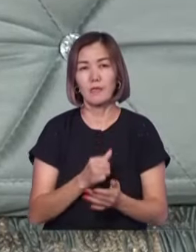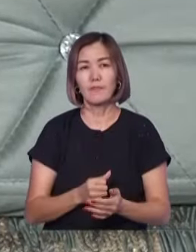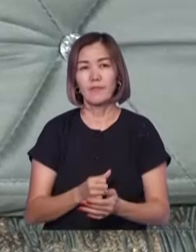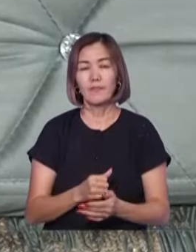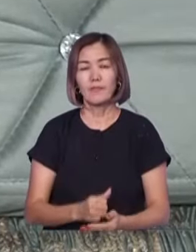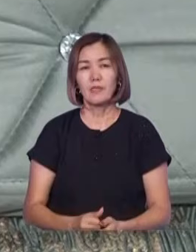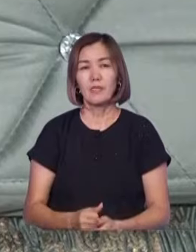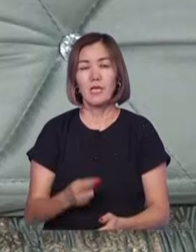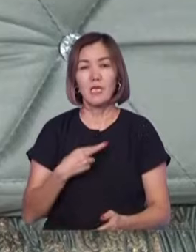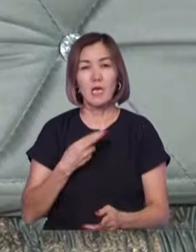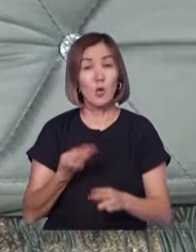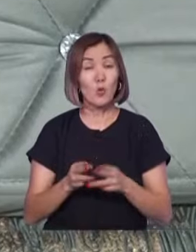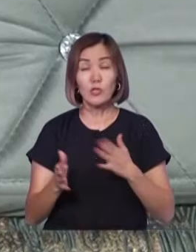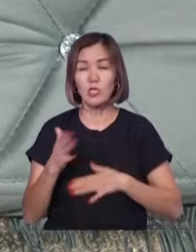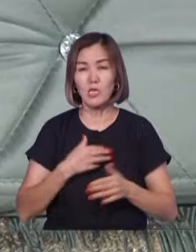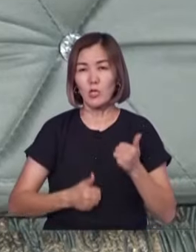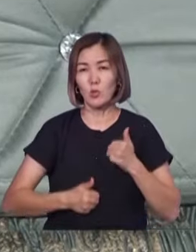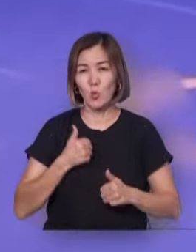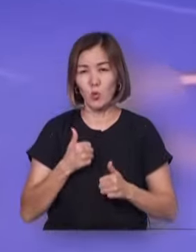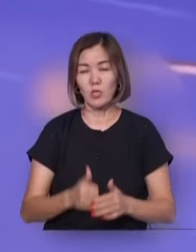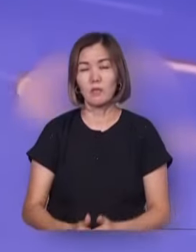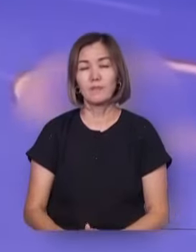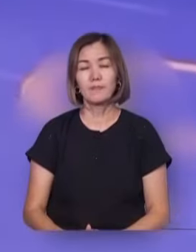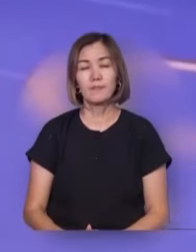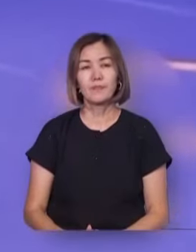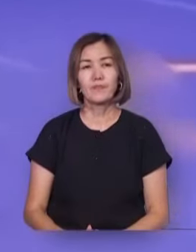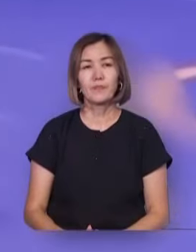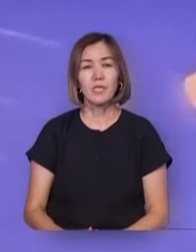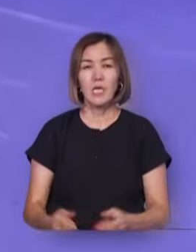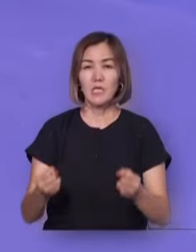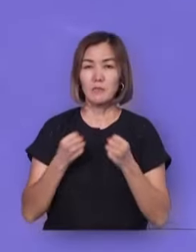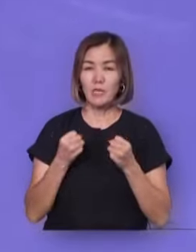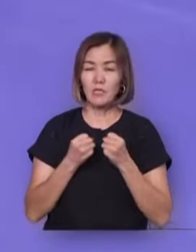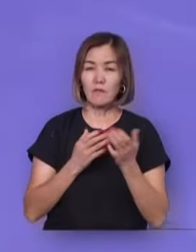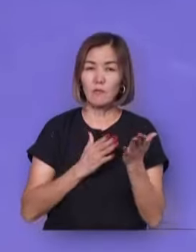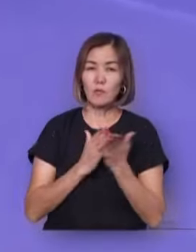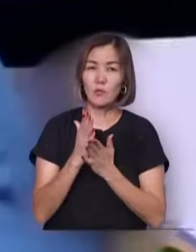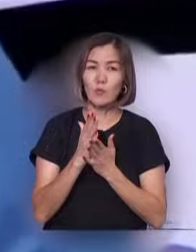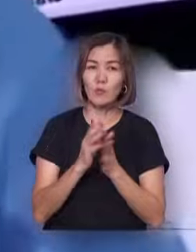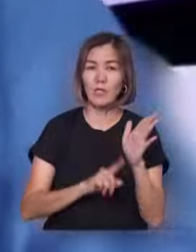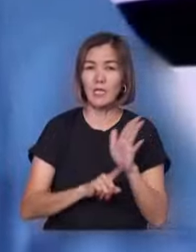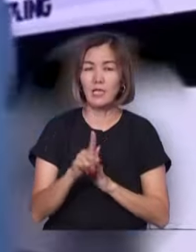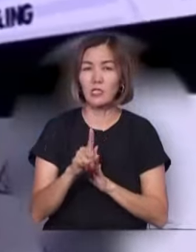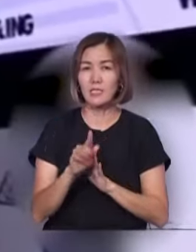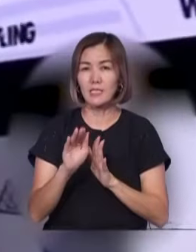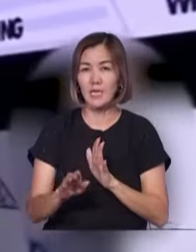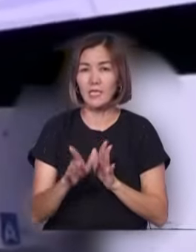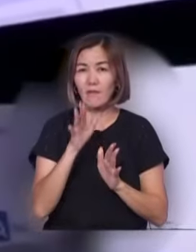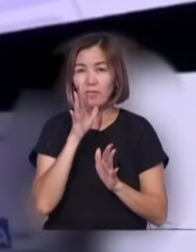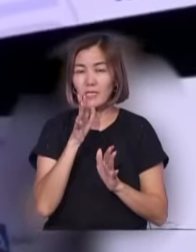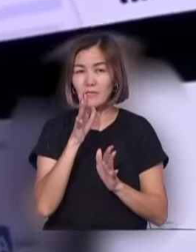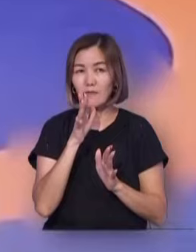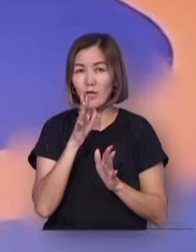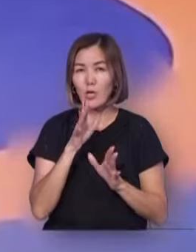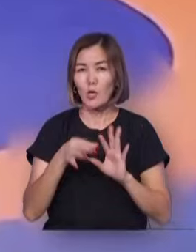Олимпиаде Я очень рад и горд за него спортивную карьеру Диме ураев начал строить с раннего детства благодаря